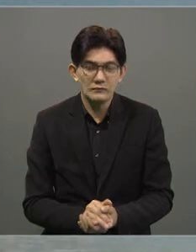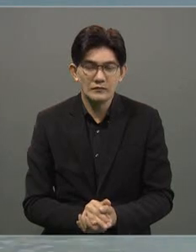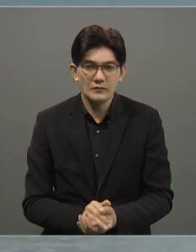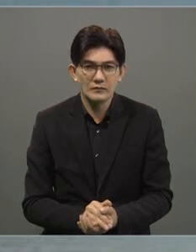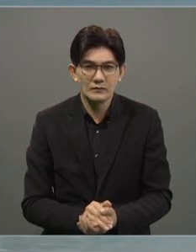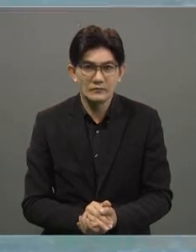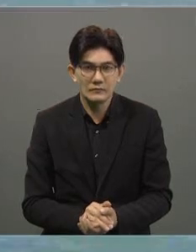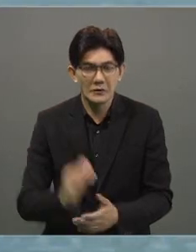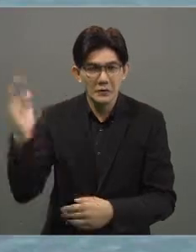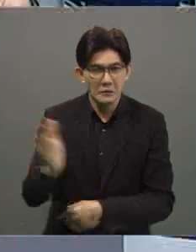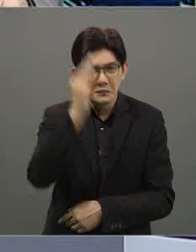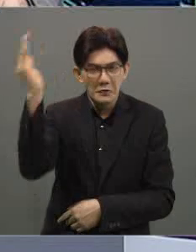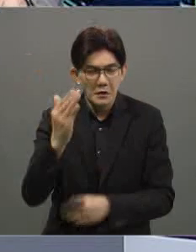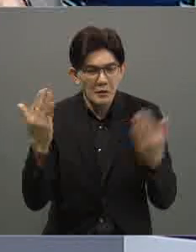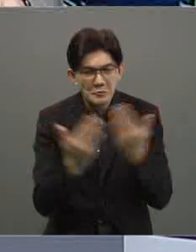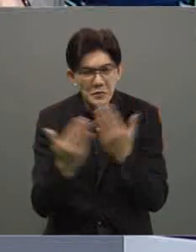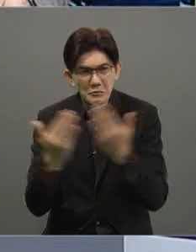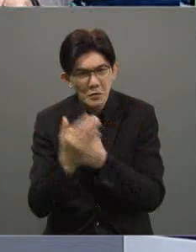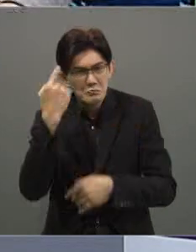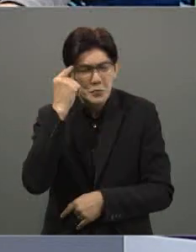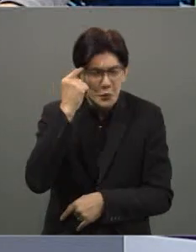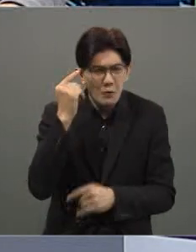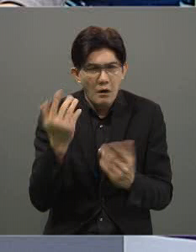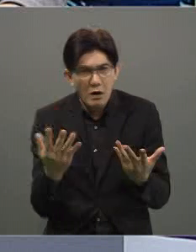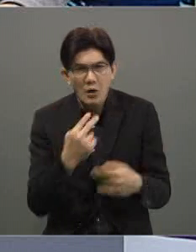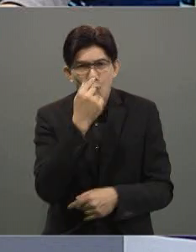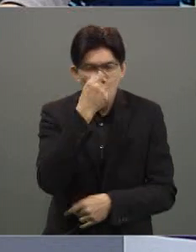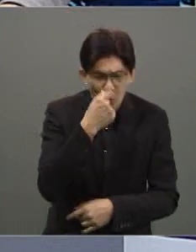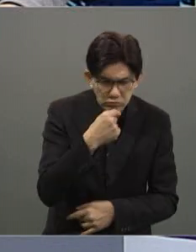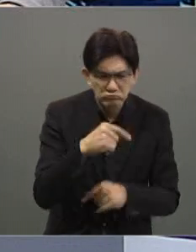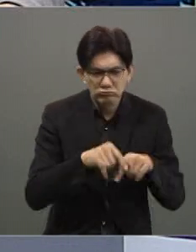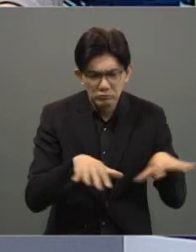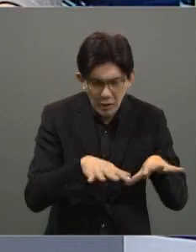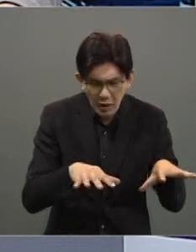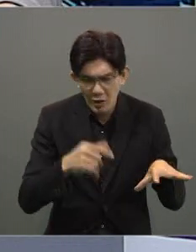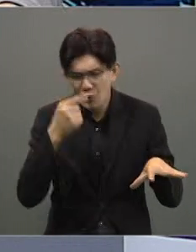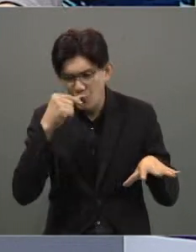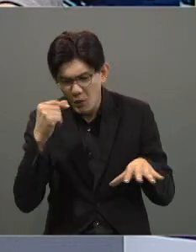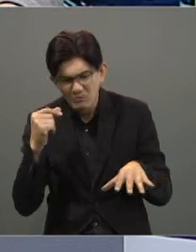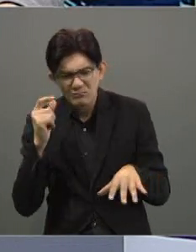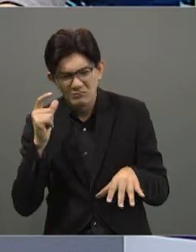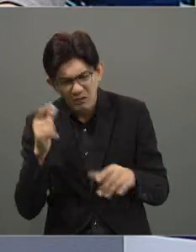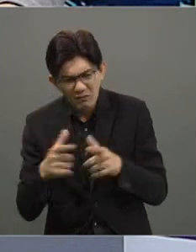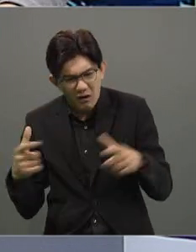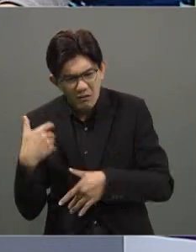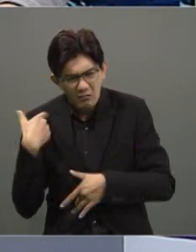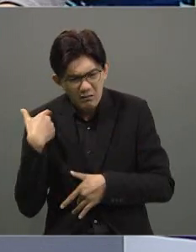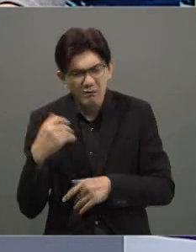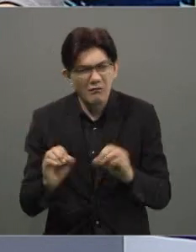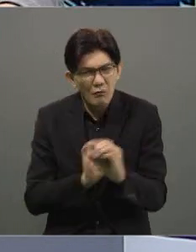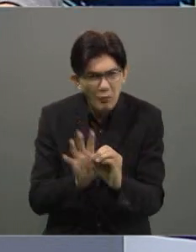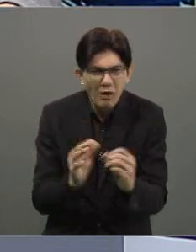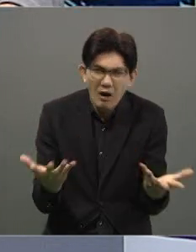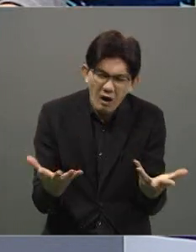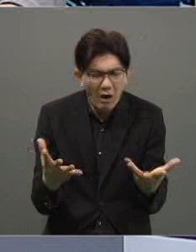อ่ะอากาศเปลี่ยนนแปลงแบบนี้บางทีก็แยกไม่ออกเหมือนกันนะว่าเป็นหวัดธรรมดาเป็นไข้หวัดใหญ่หรือว่าเป็นโควิดเพราะว่าโควิดเก็ยังวนเวียนอยู่